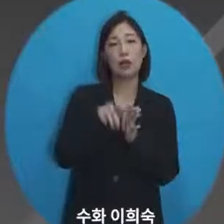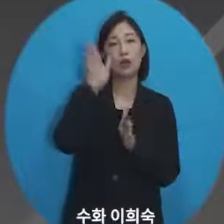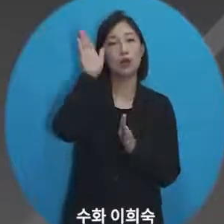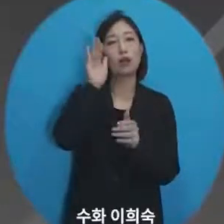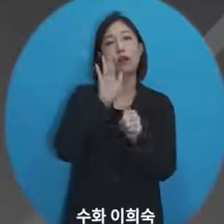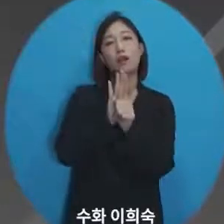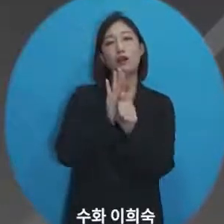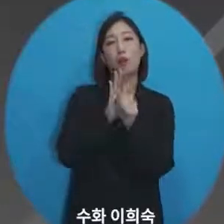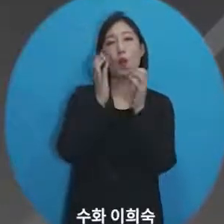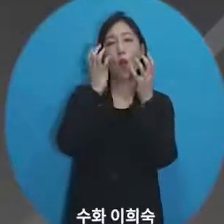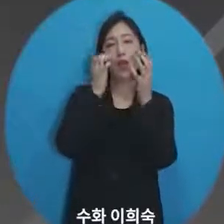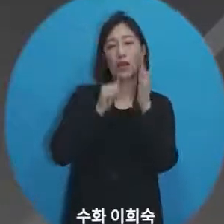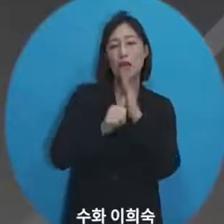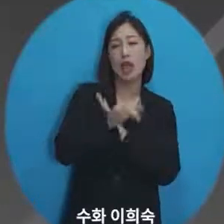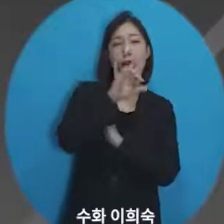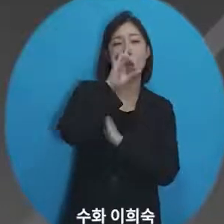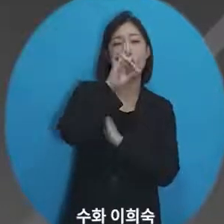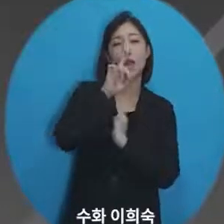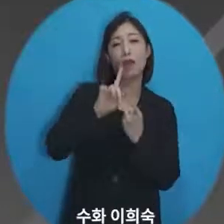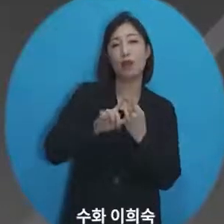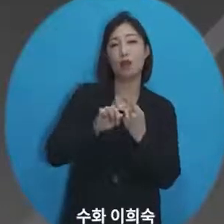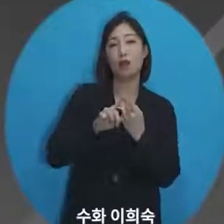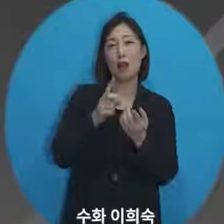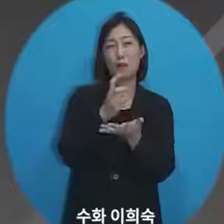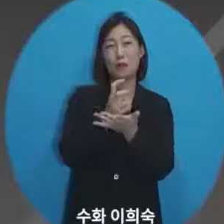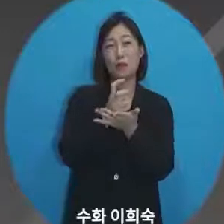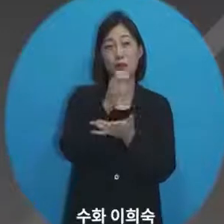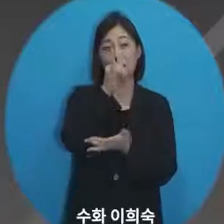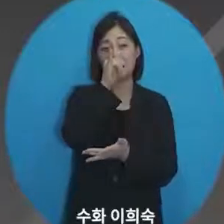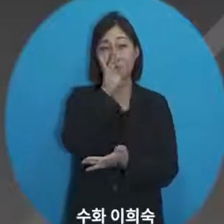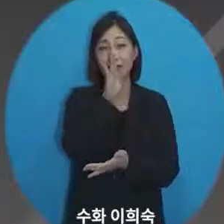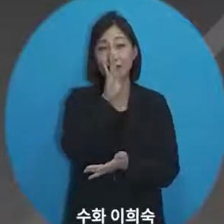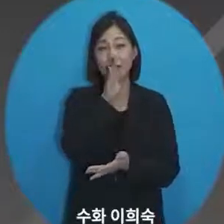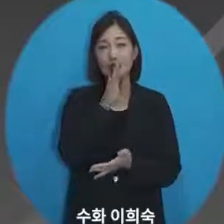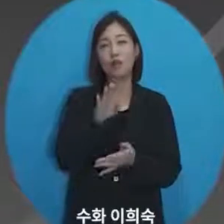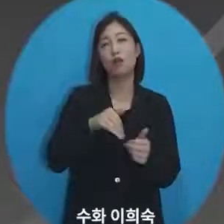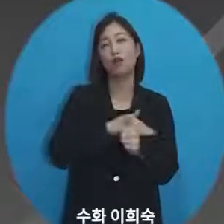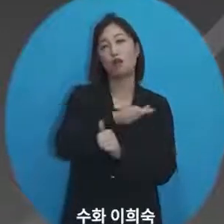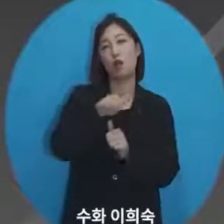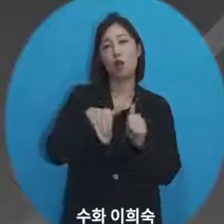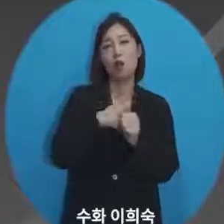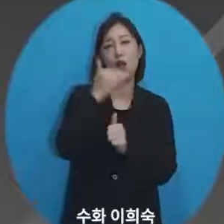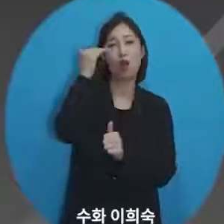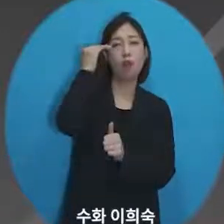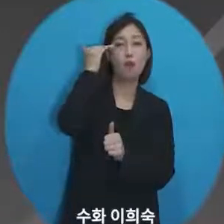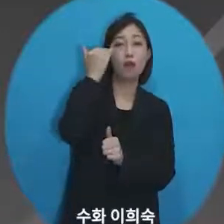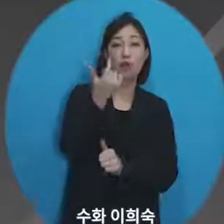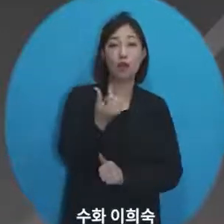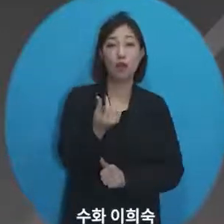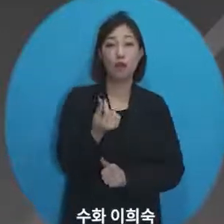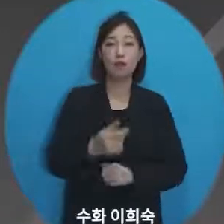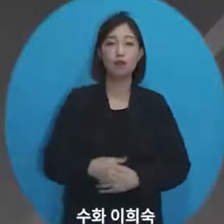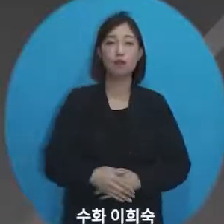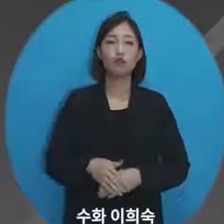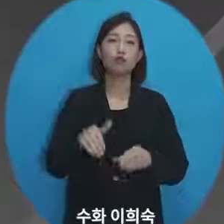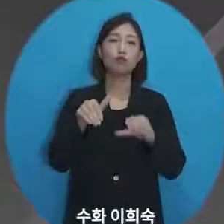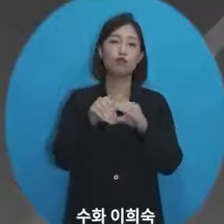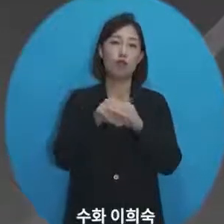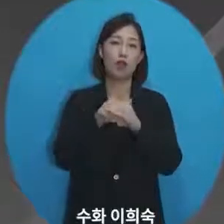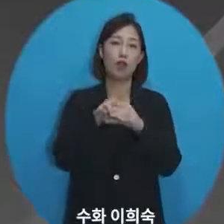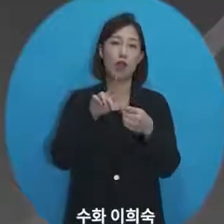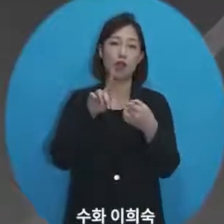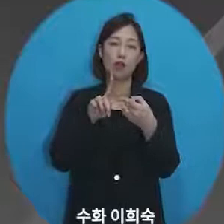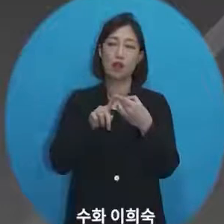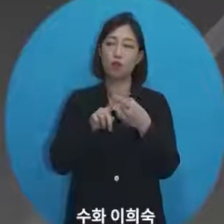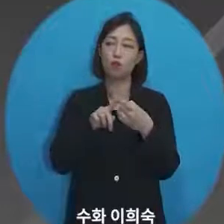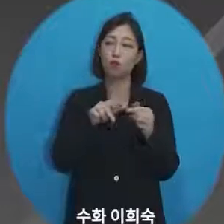노키즈존, 이런 부분들이 제도적 베리어라고 할 수 있을 것 같고요. 그리고 문화 및 정보적 베리어라고 하는 거는